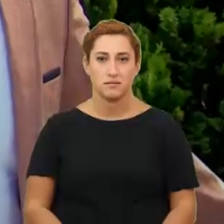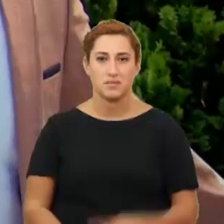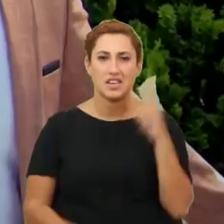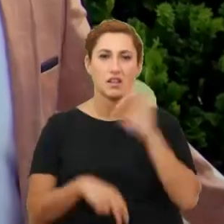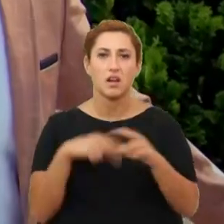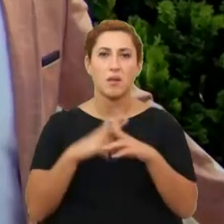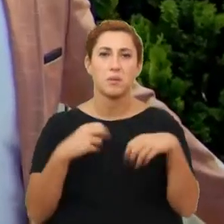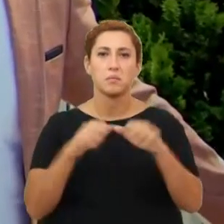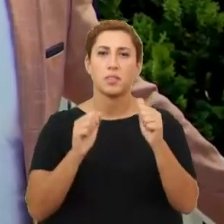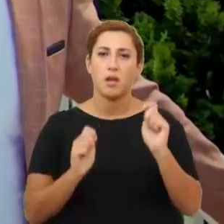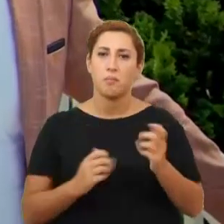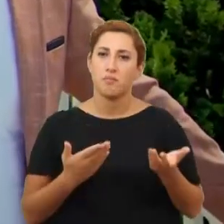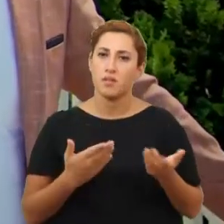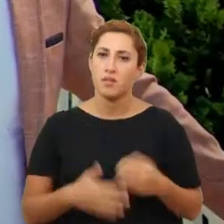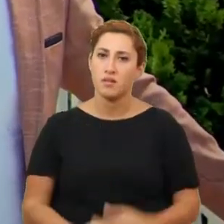İki dakikada sattı beni ya.